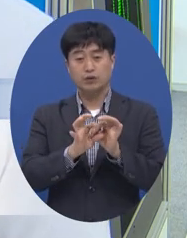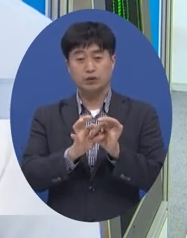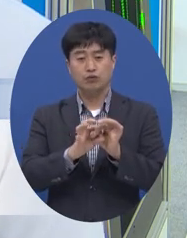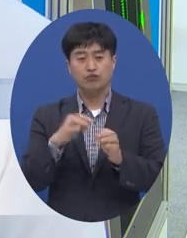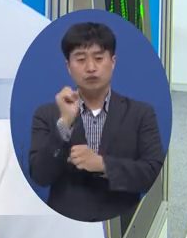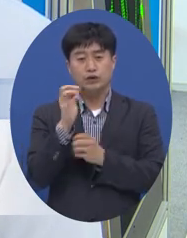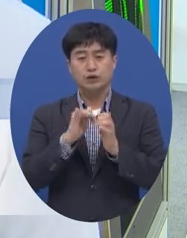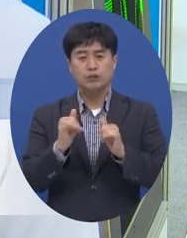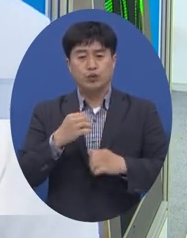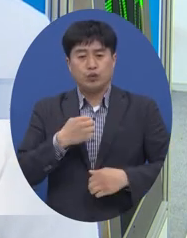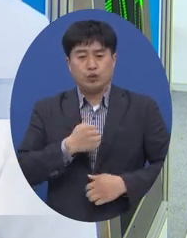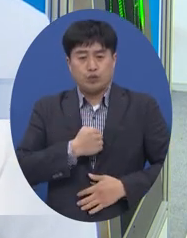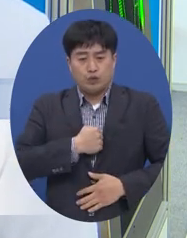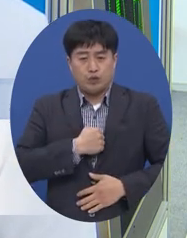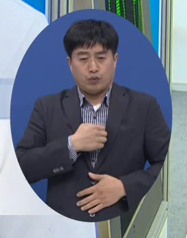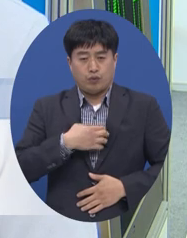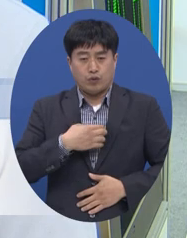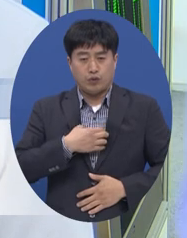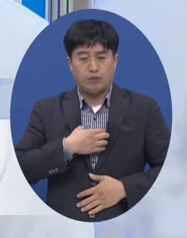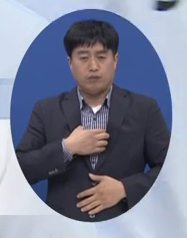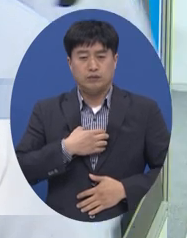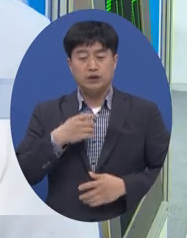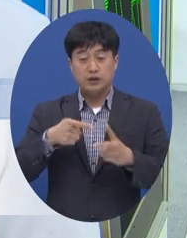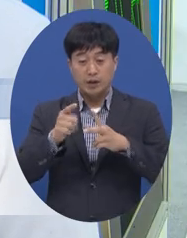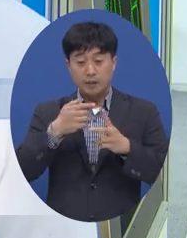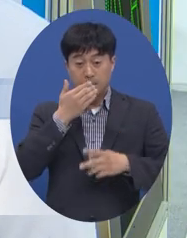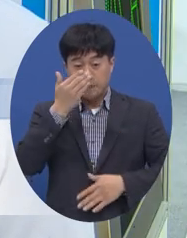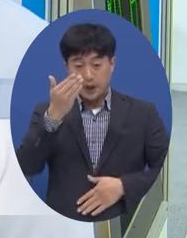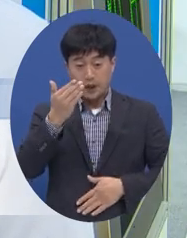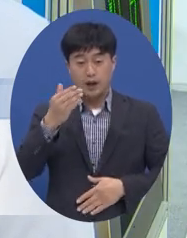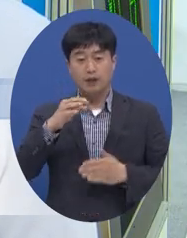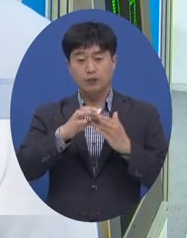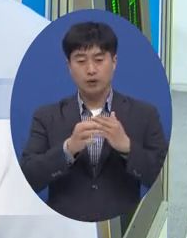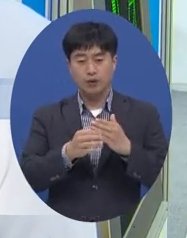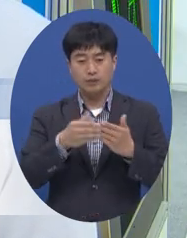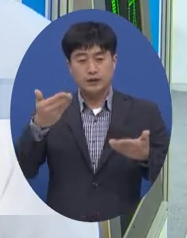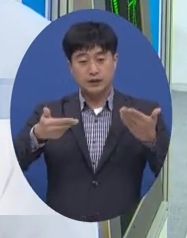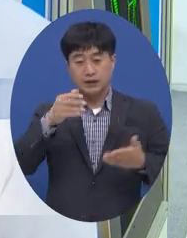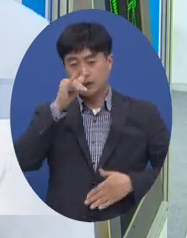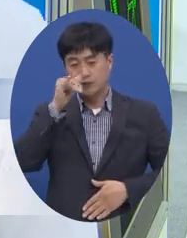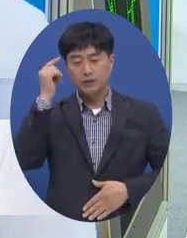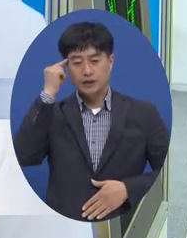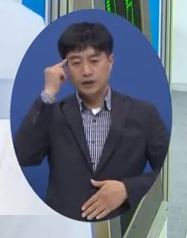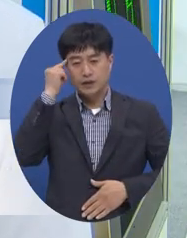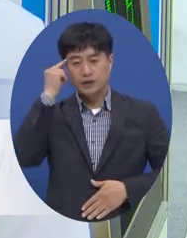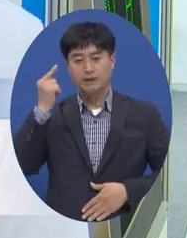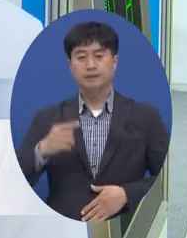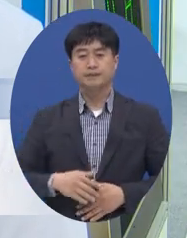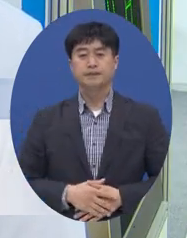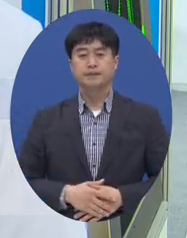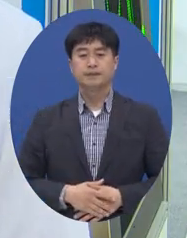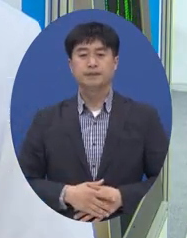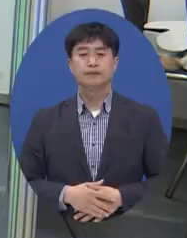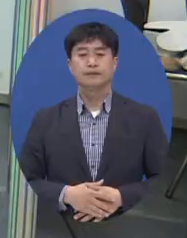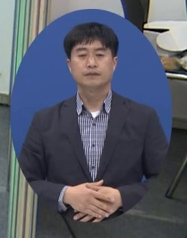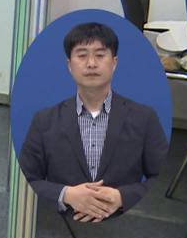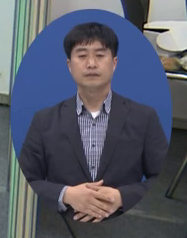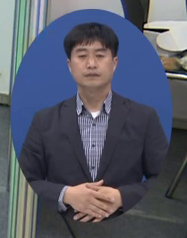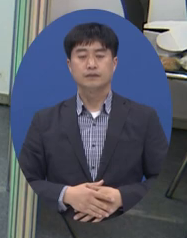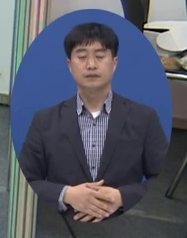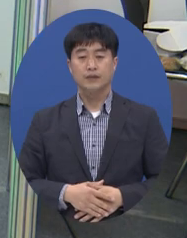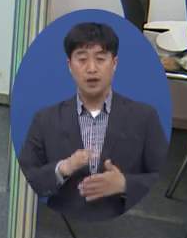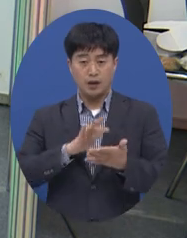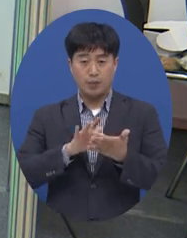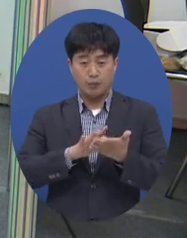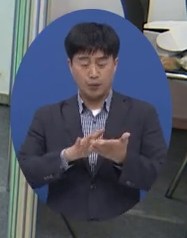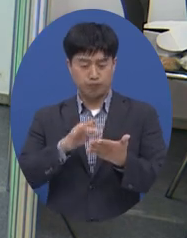운전자가 위험도를 직관적으로 이해할 수 있도록 하는 시스템이 좀 차별화됐다고 생각하고요. 폰을